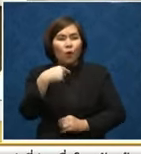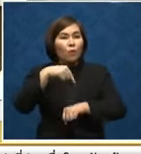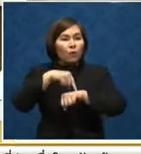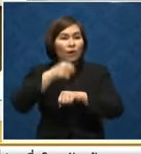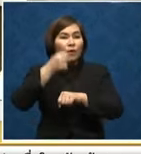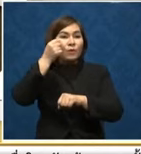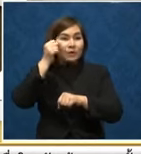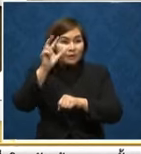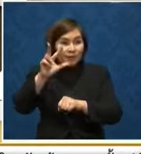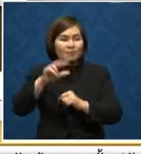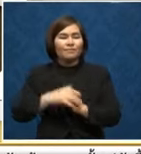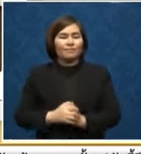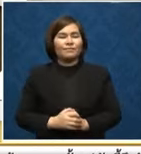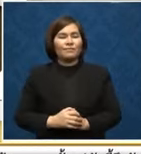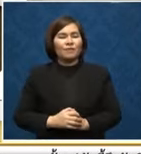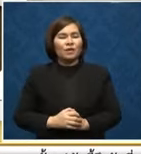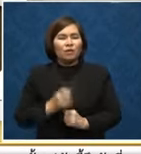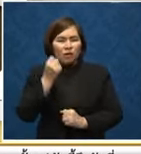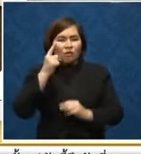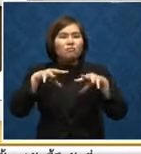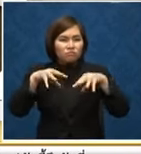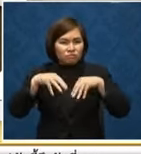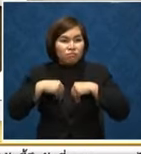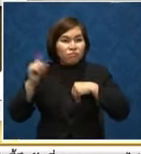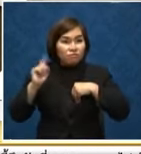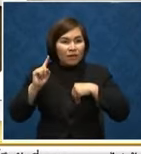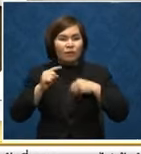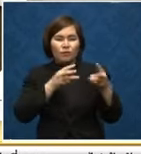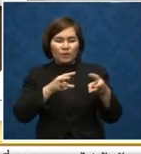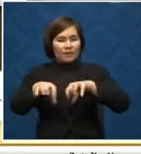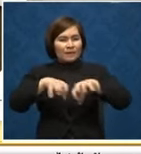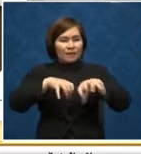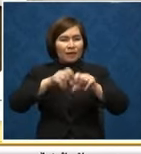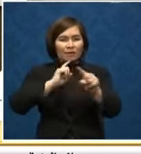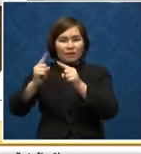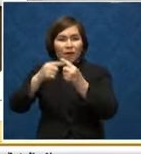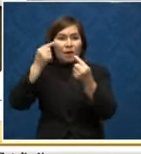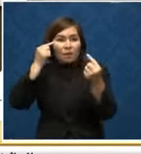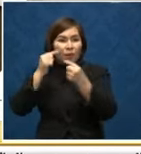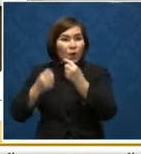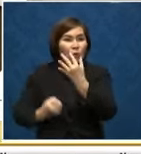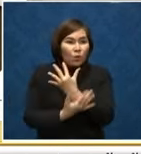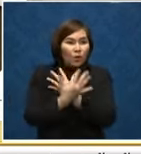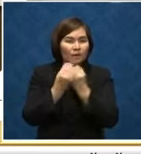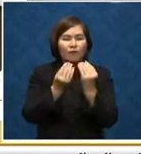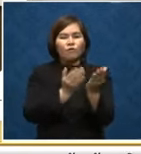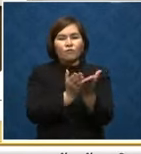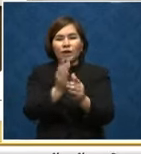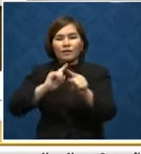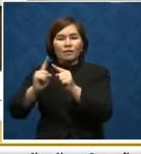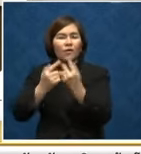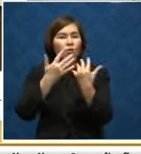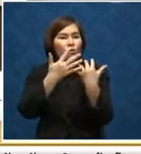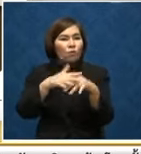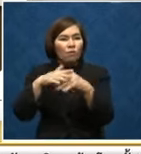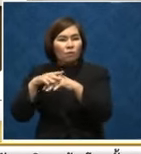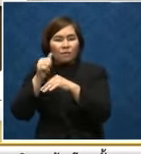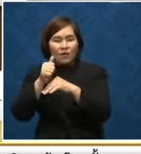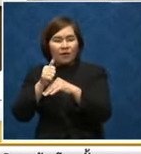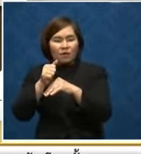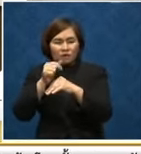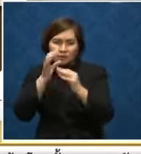และยอมที่จะเข้าใจว่าเราต้องพยายามบริหารจัดการเพื่อให้เกิดความมีส่วนร่วมจากทุกฝ่ายและได้รับการยอมรับจากทุ